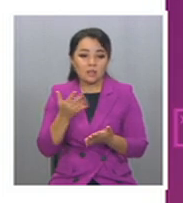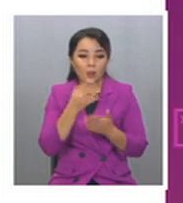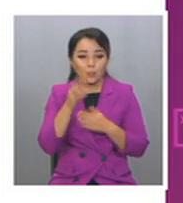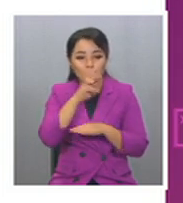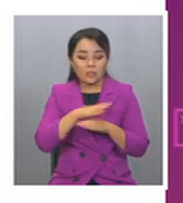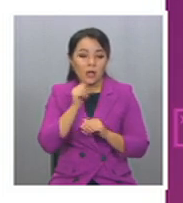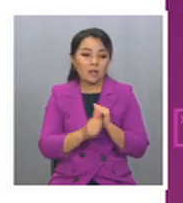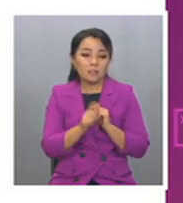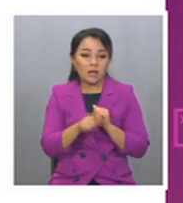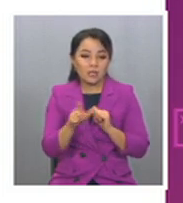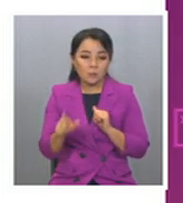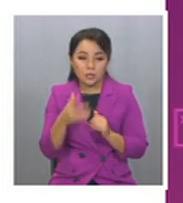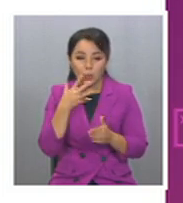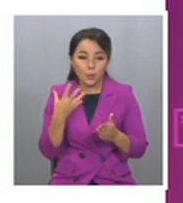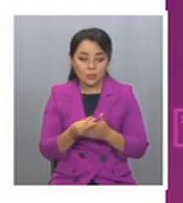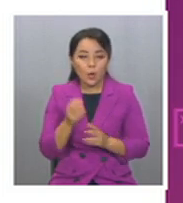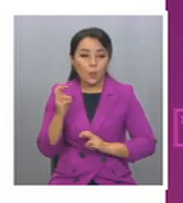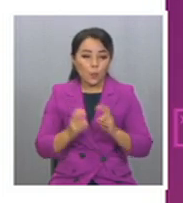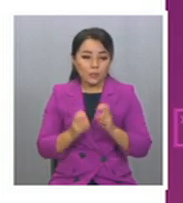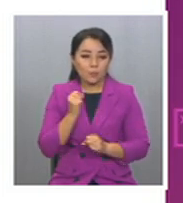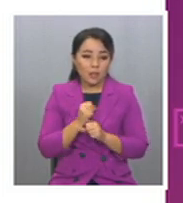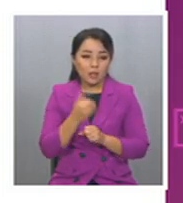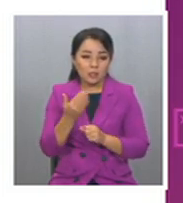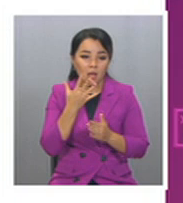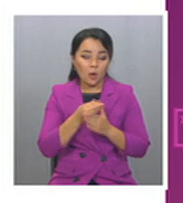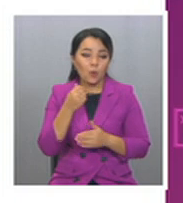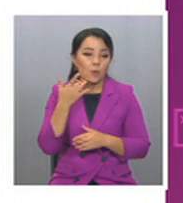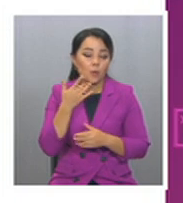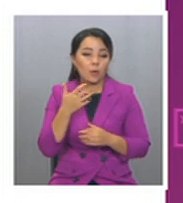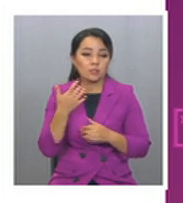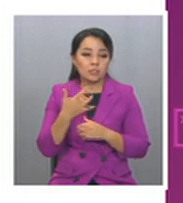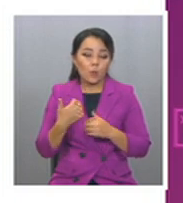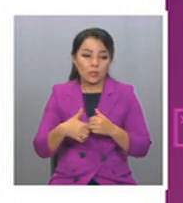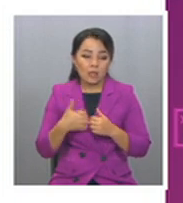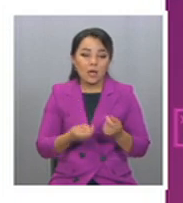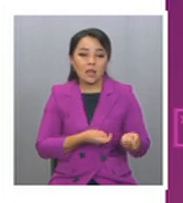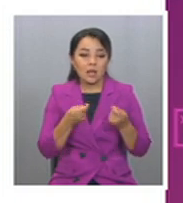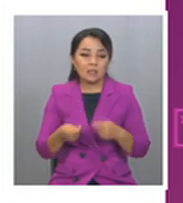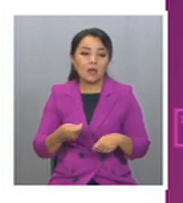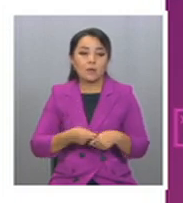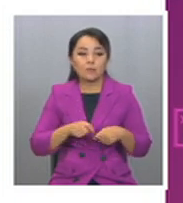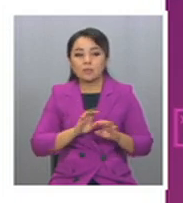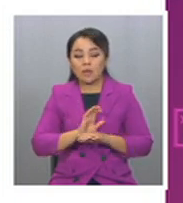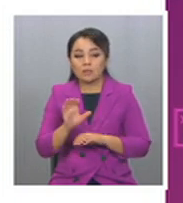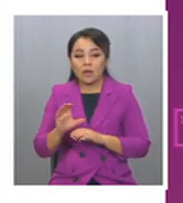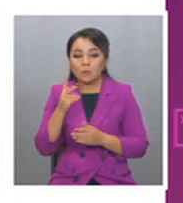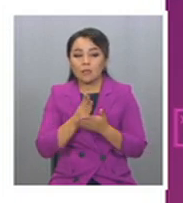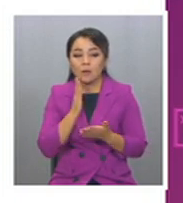тұратын әрбір азамат өзінің өнімдерін оның орталығына алып келіп, өткізді. Және сол